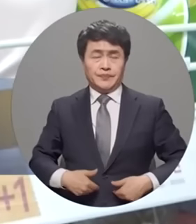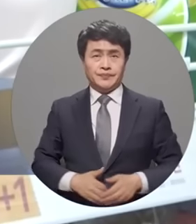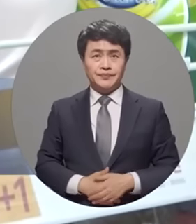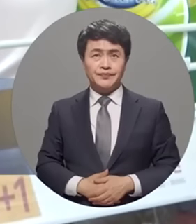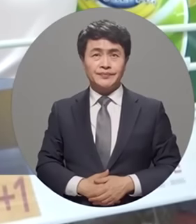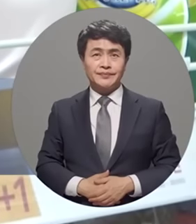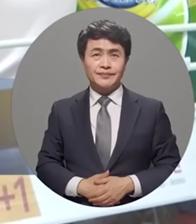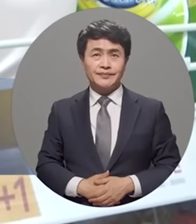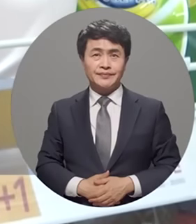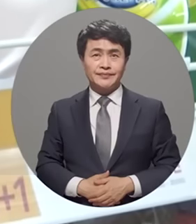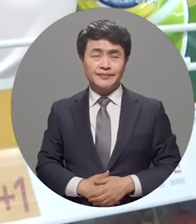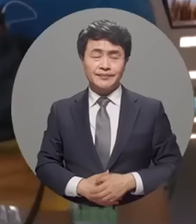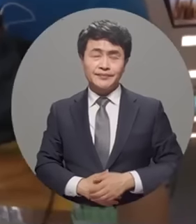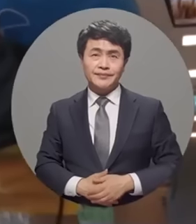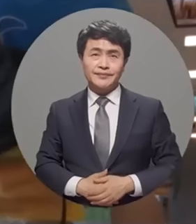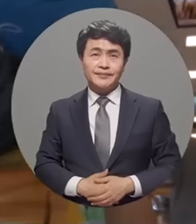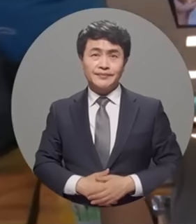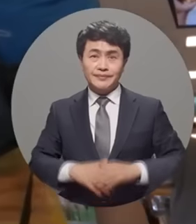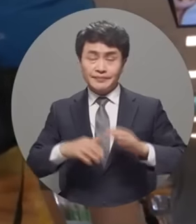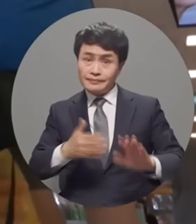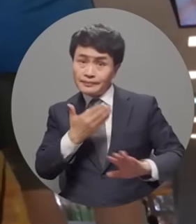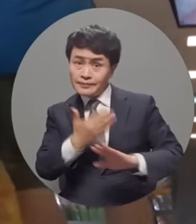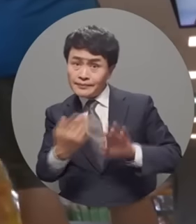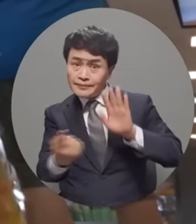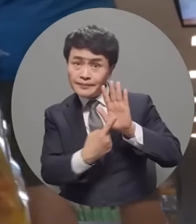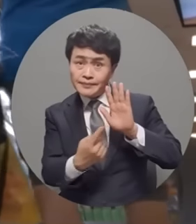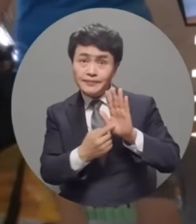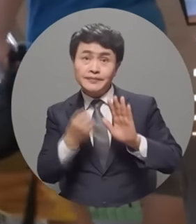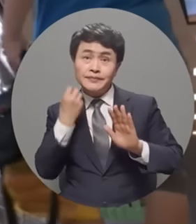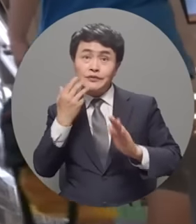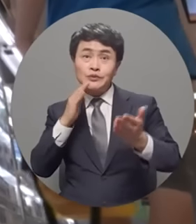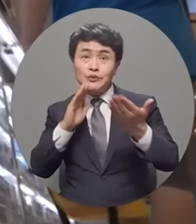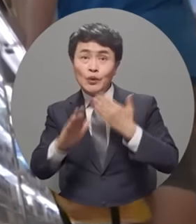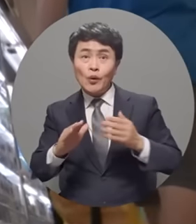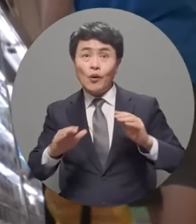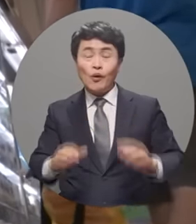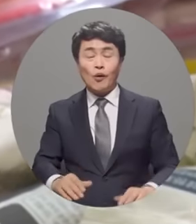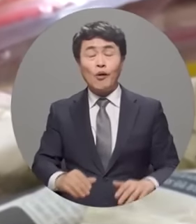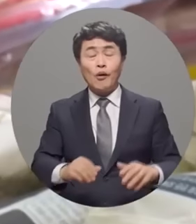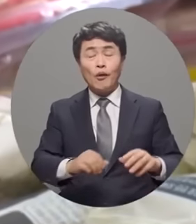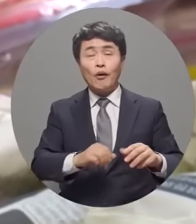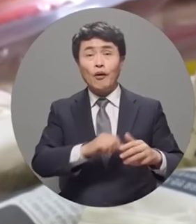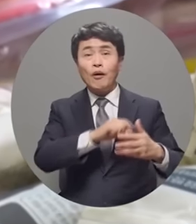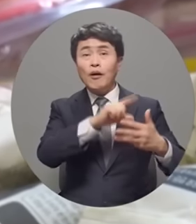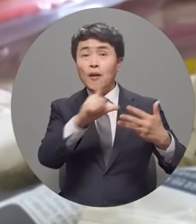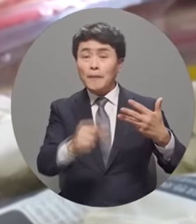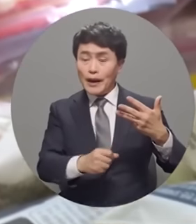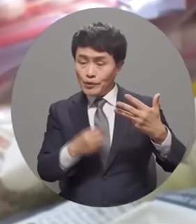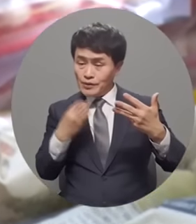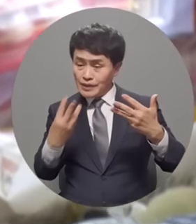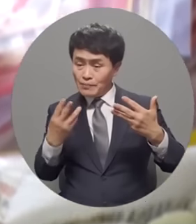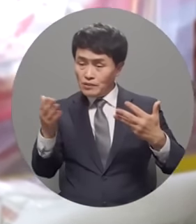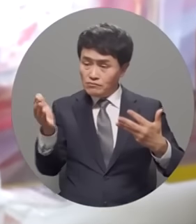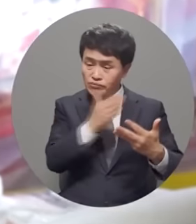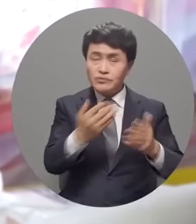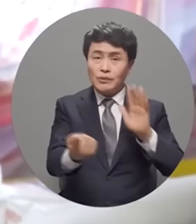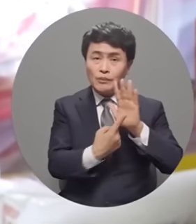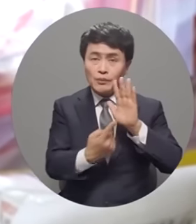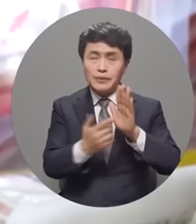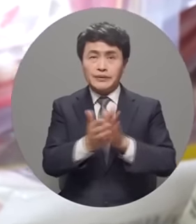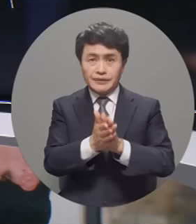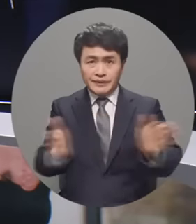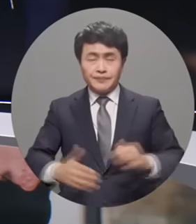취지가 강합니다. 달라진 고시 내용은 석 달 뒤인 오는 8월 3일부터 시행됩니다. MBC 뉴스 오유림입니다.